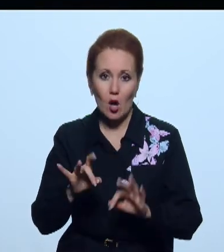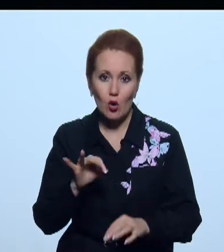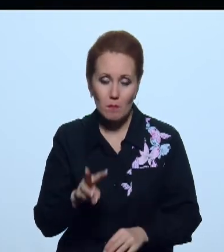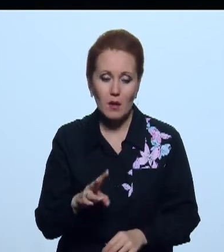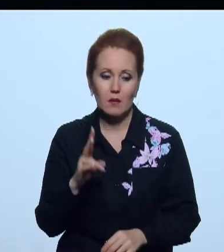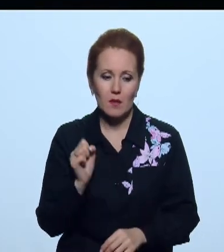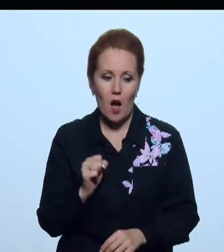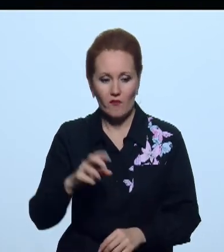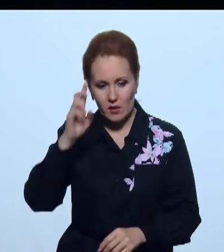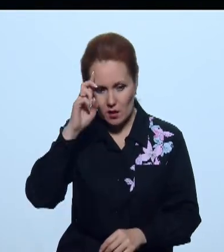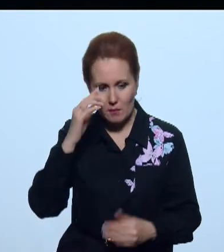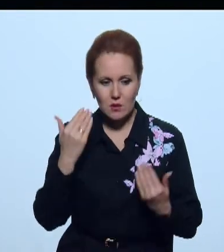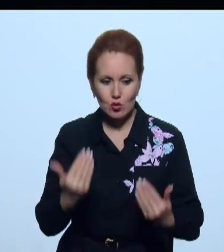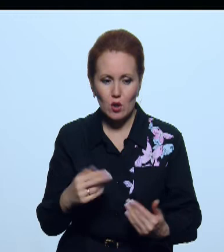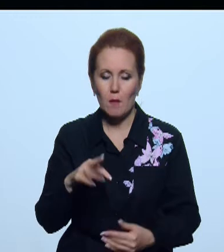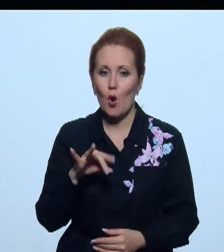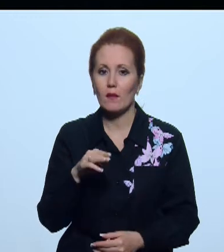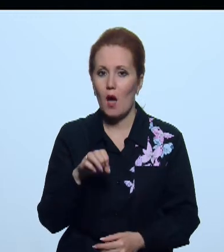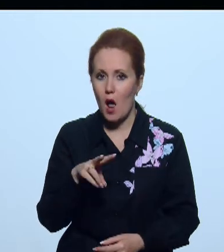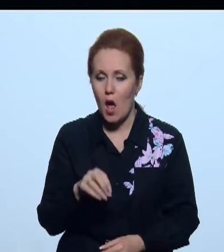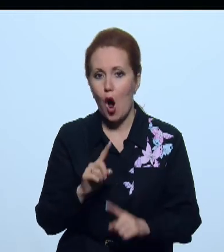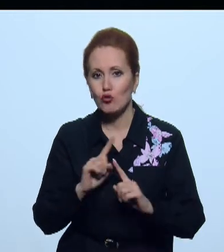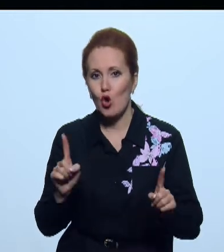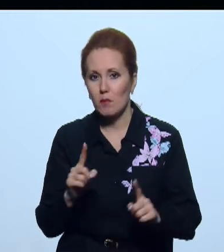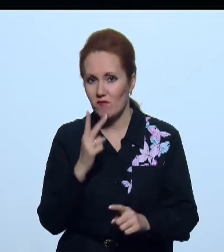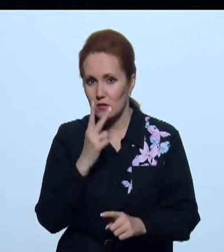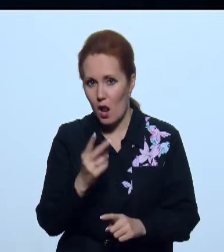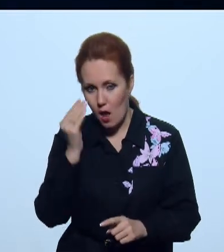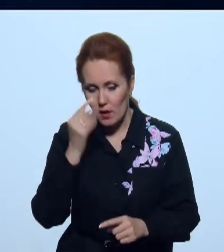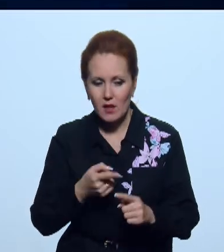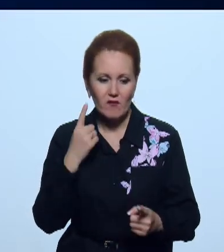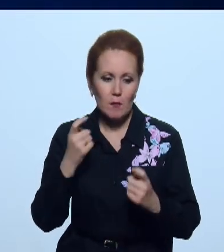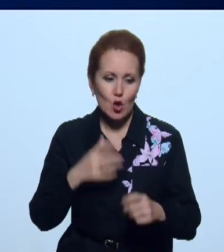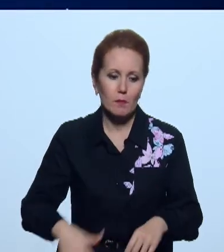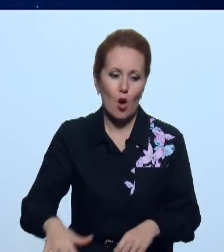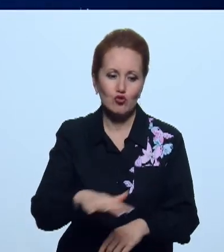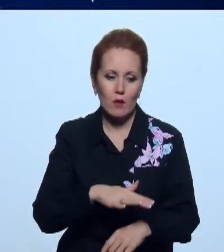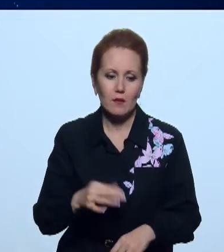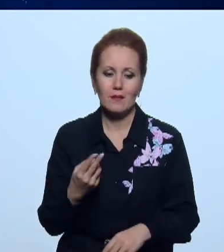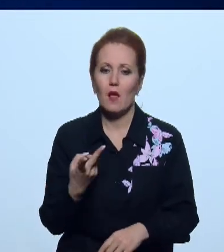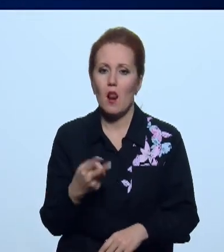тифлокомментатором на федеральном сейчас портале «Особый взгляд». Это такая информационная площадка для